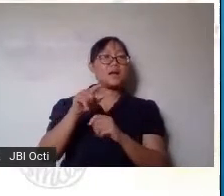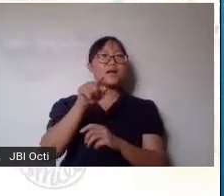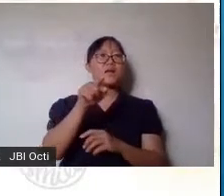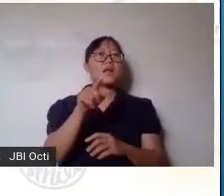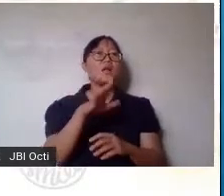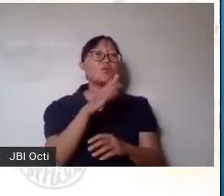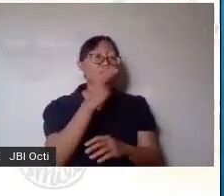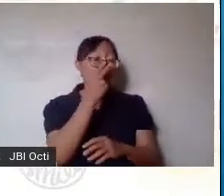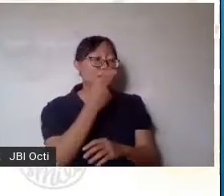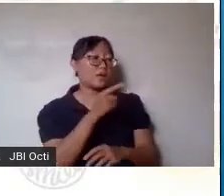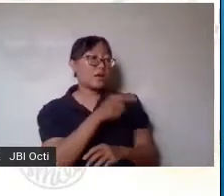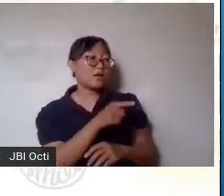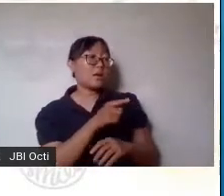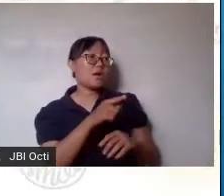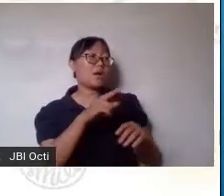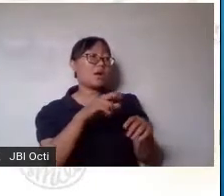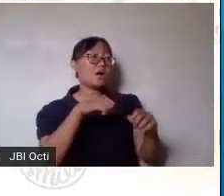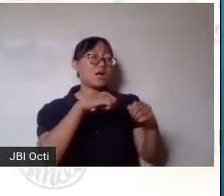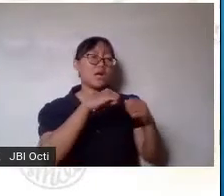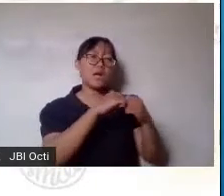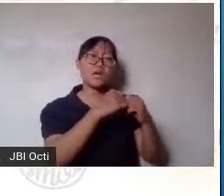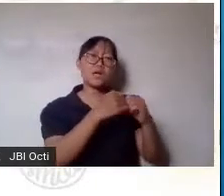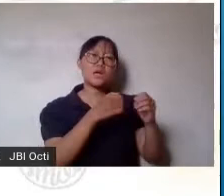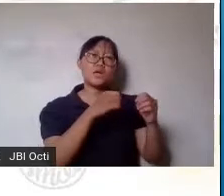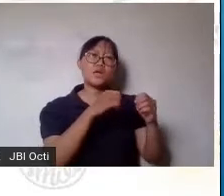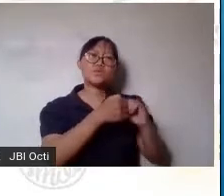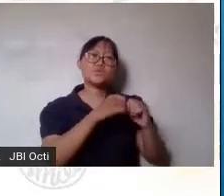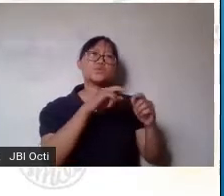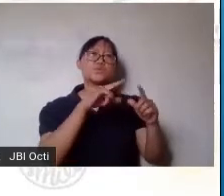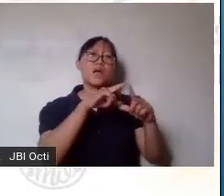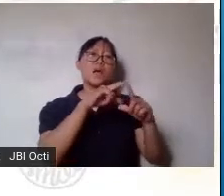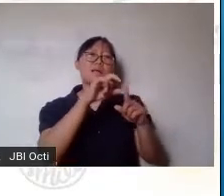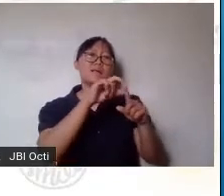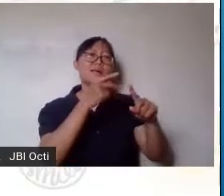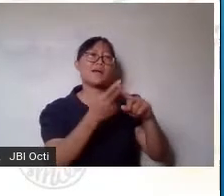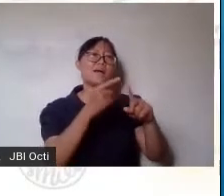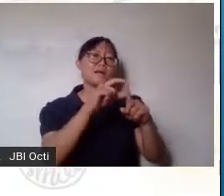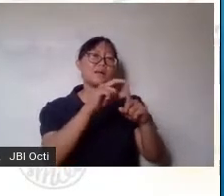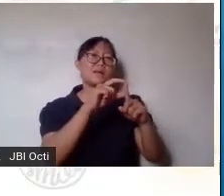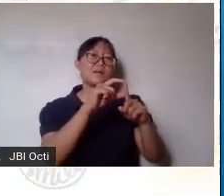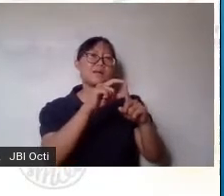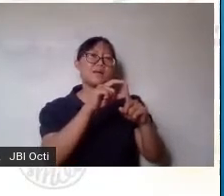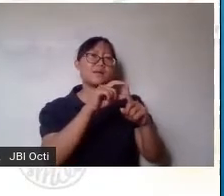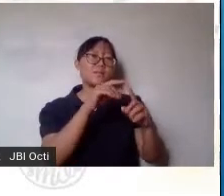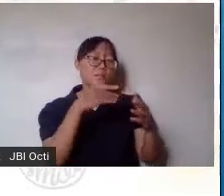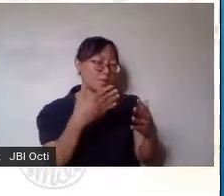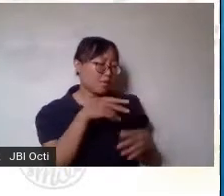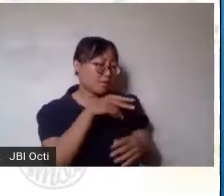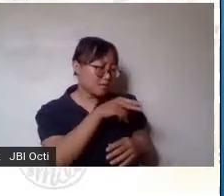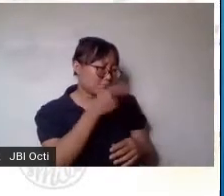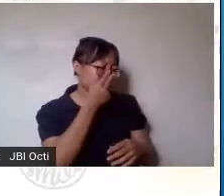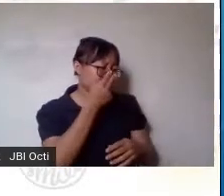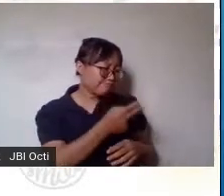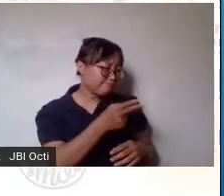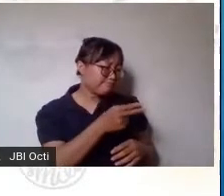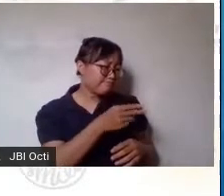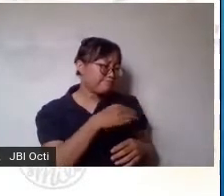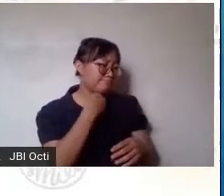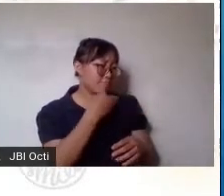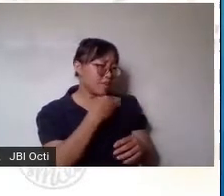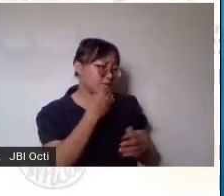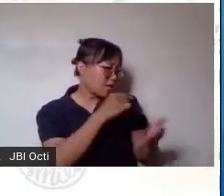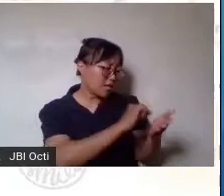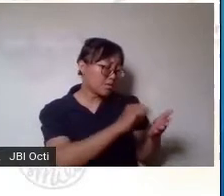harus verifikasi juga apakah kemudian kesulitan belajar yang didapatkan pada kasus anak ADHD ini, kesulitan belajar